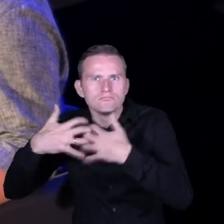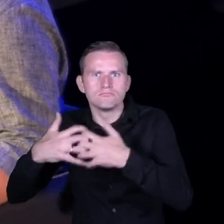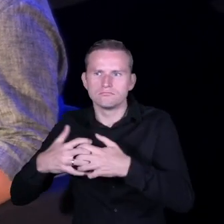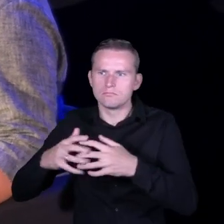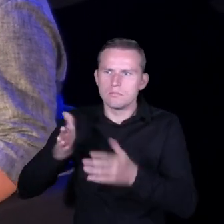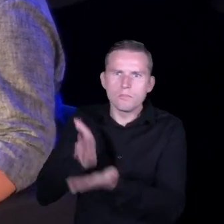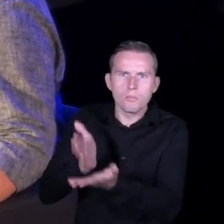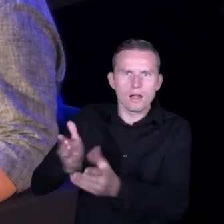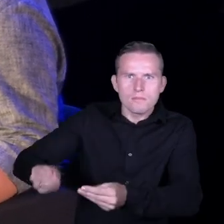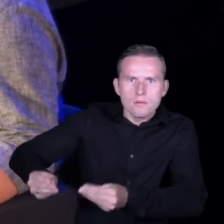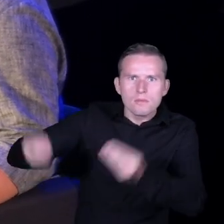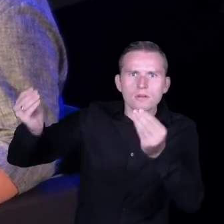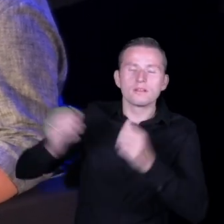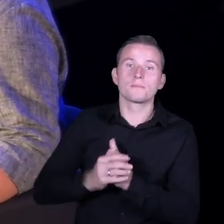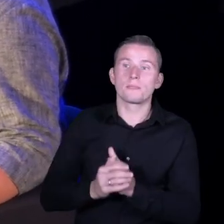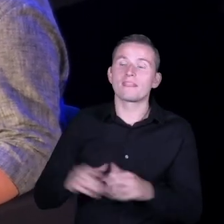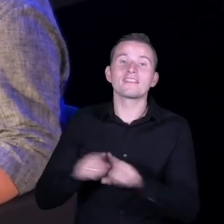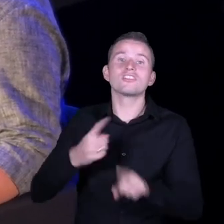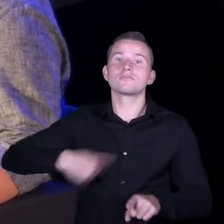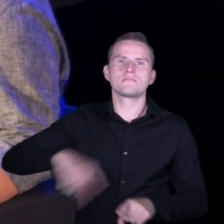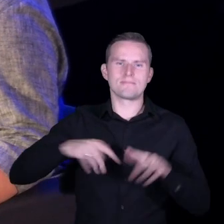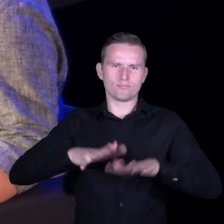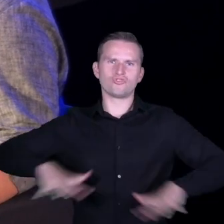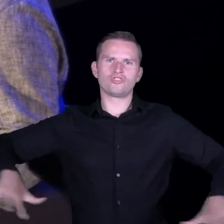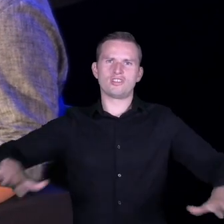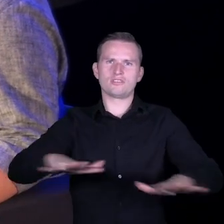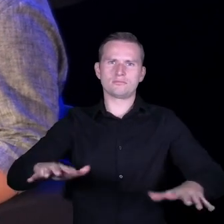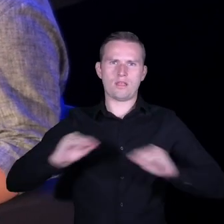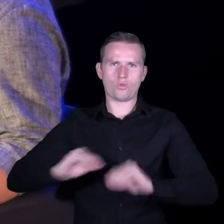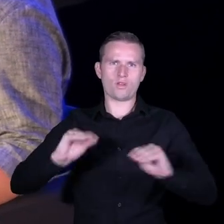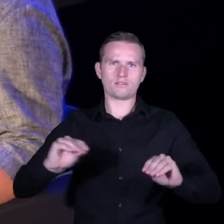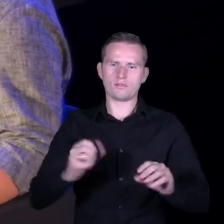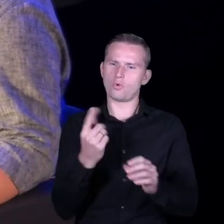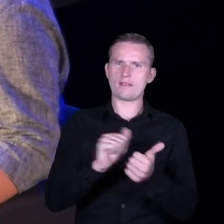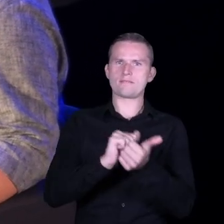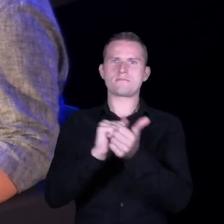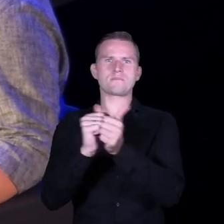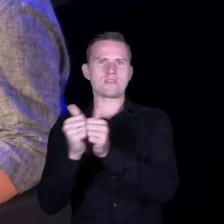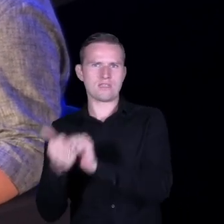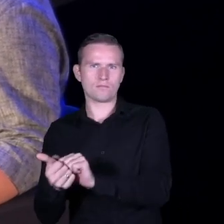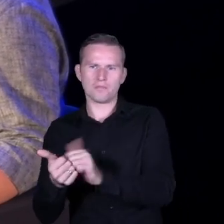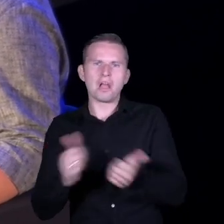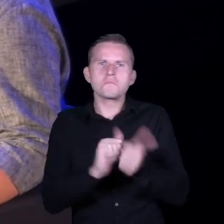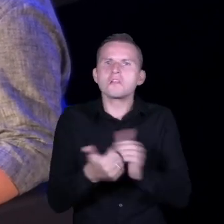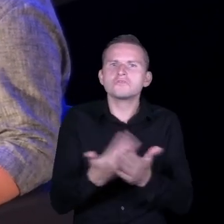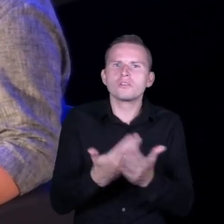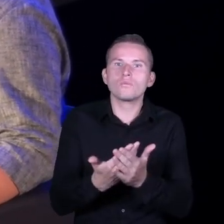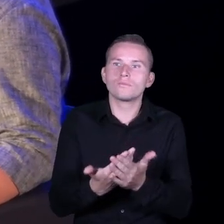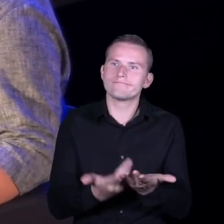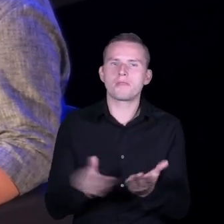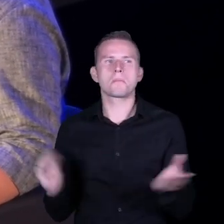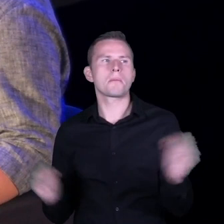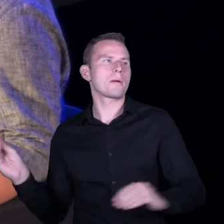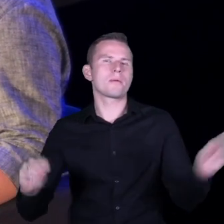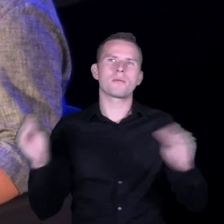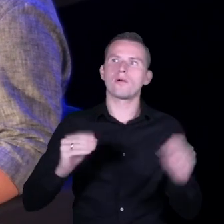efektu, zmienialiśmy też swoją przestrzeń edukacyjną, ale zmienialiśmy ją nie po to, żeby ciekawie i pięknie wyglądała